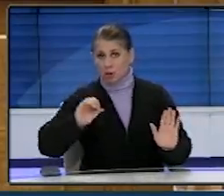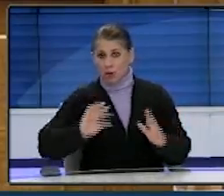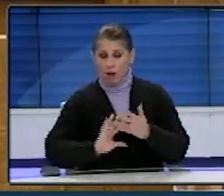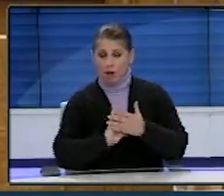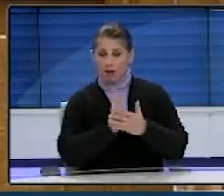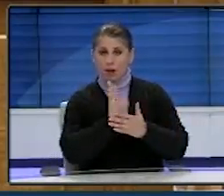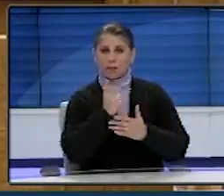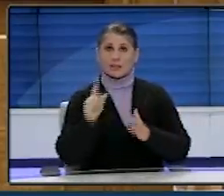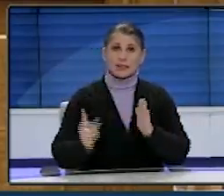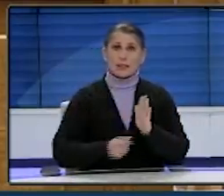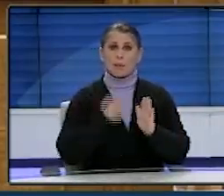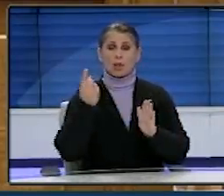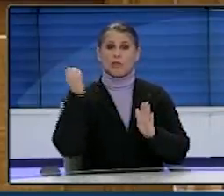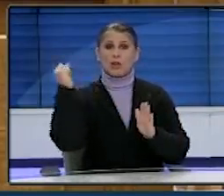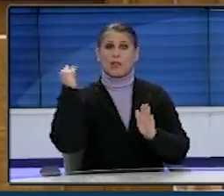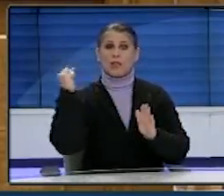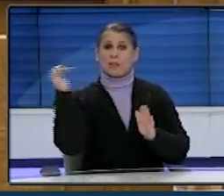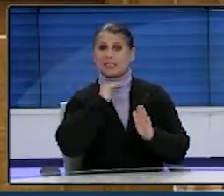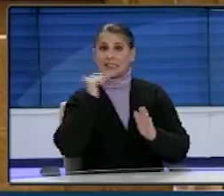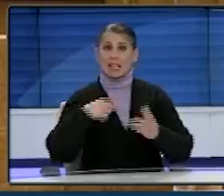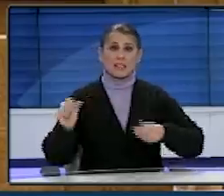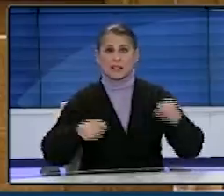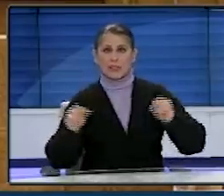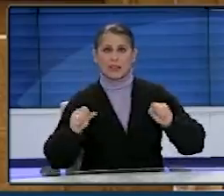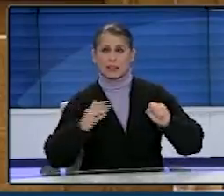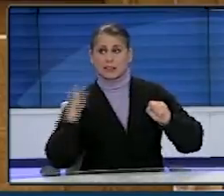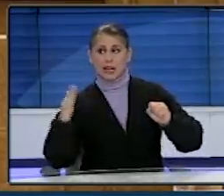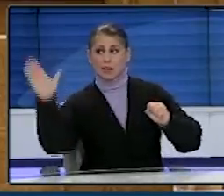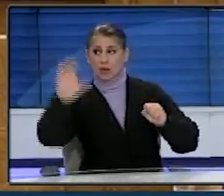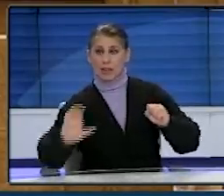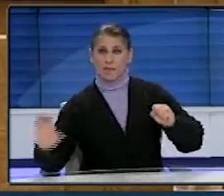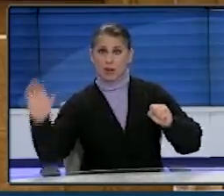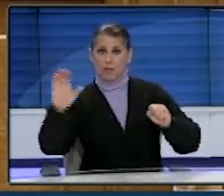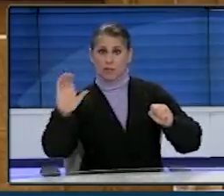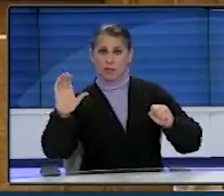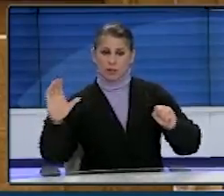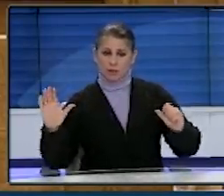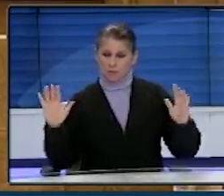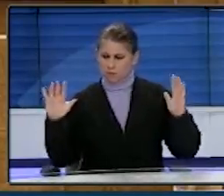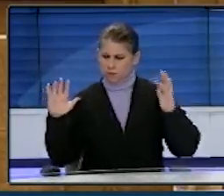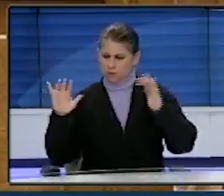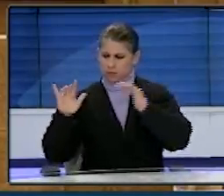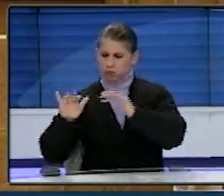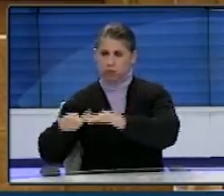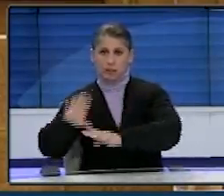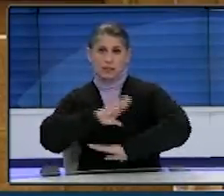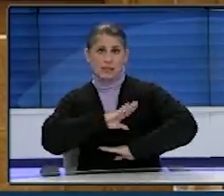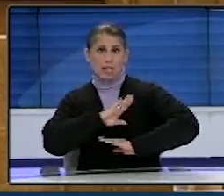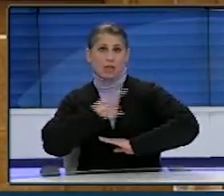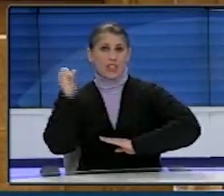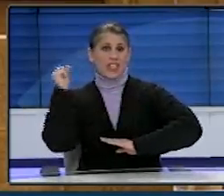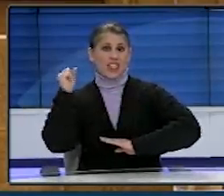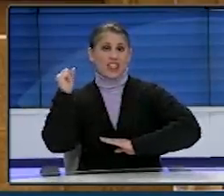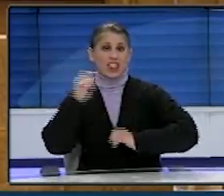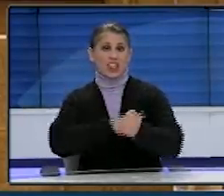αναπτύσσει για πρώτη φορά δύναμη ταχείας αντίδρασης στην Ανατολική Ευρώπη και συγκεντρώνει ακόμα περισσότερες στρατιωτικές